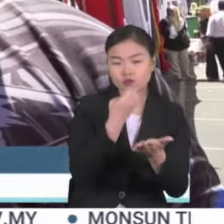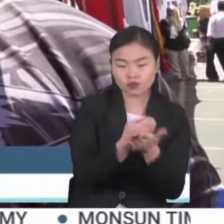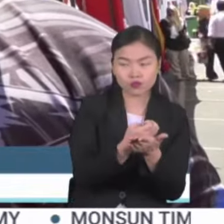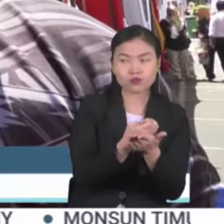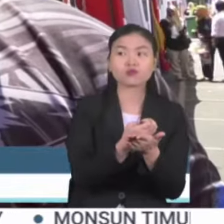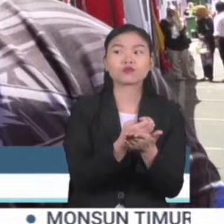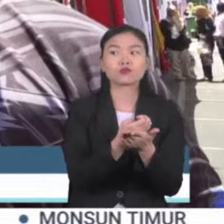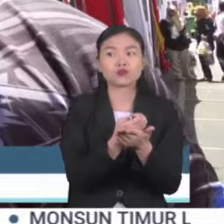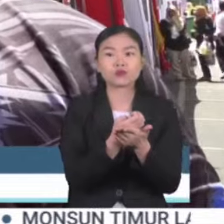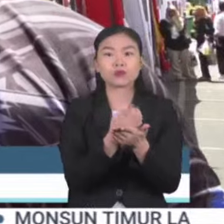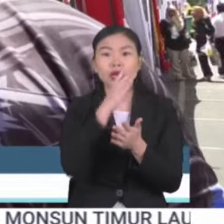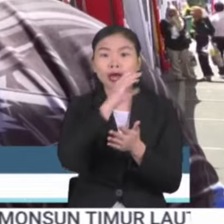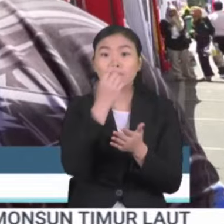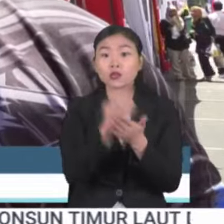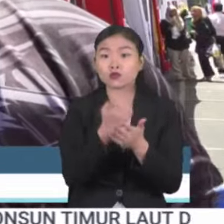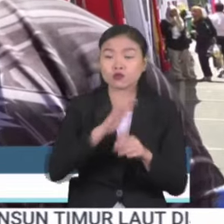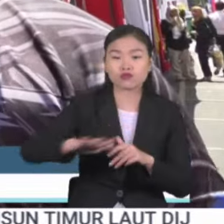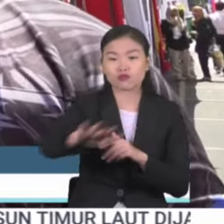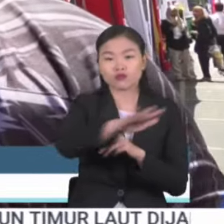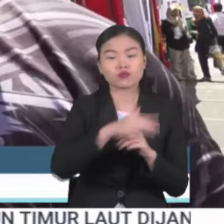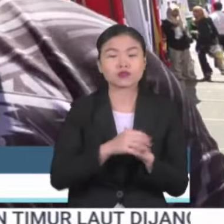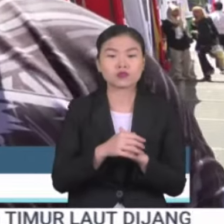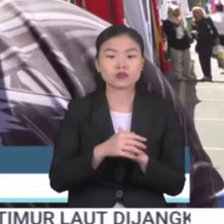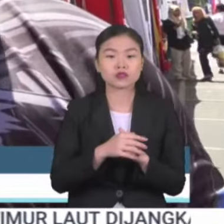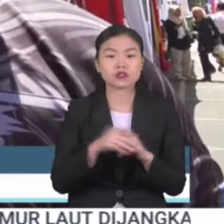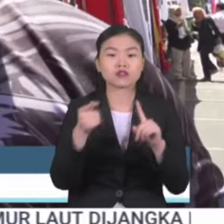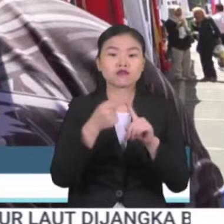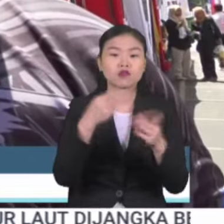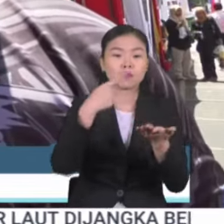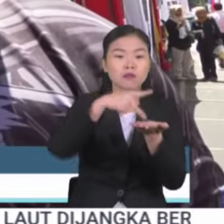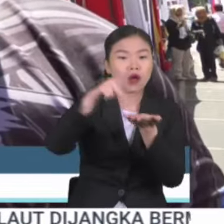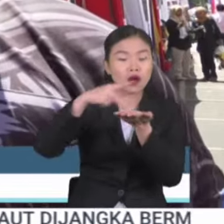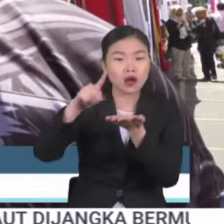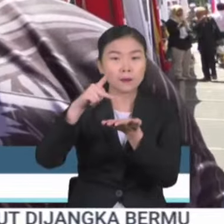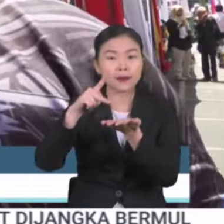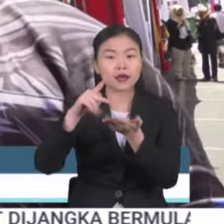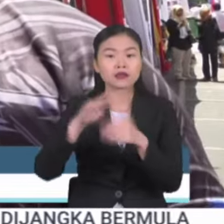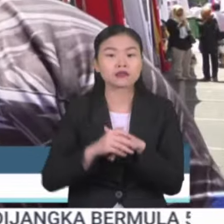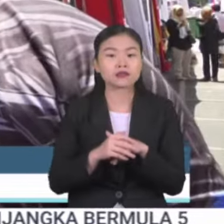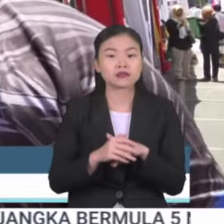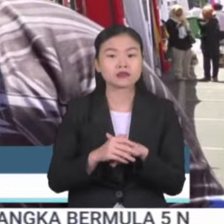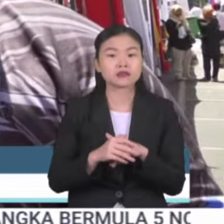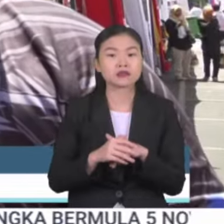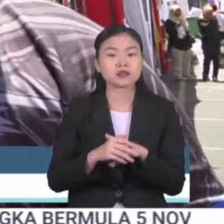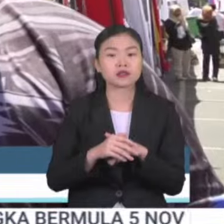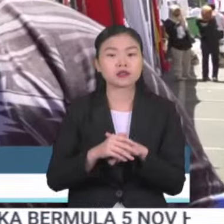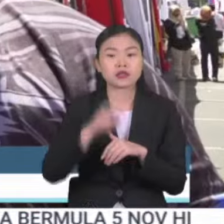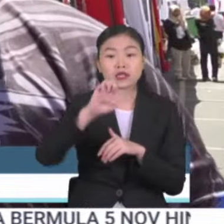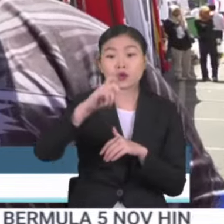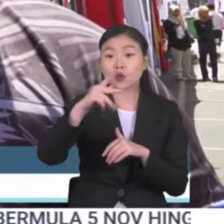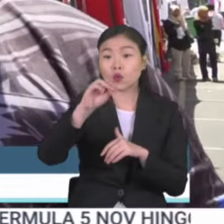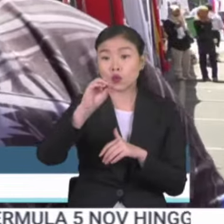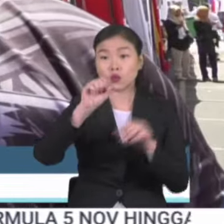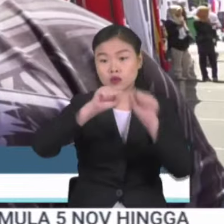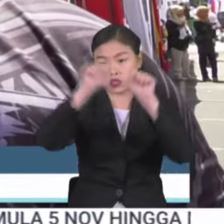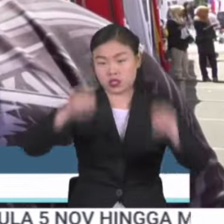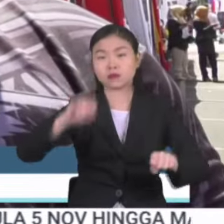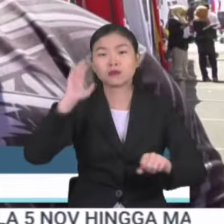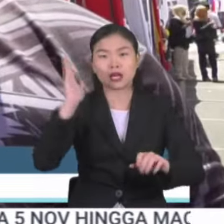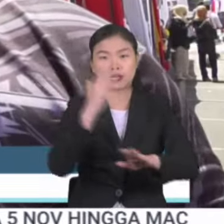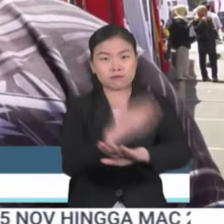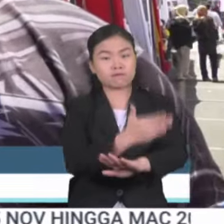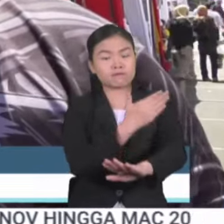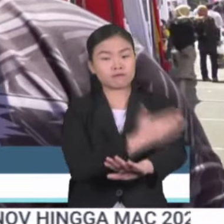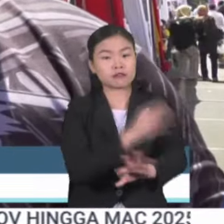juga ekonomi setempat. Dia pembelanjaan setempat yang tu kita akan ekosistem ekonomi negara pun akan pulih